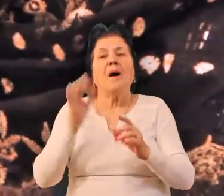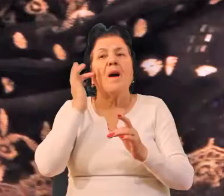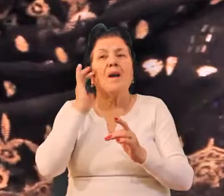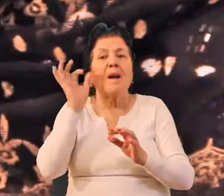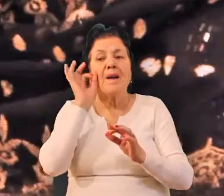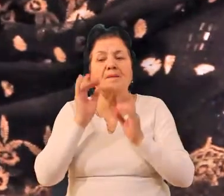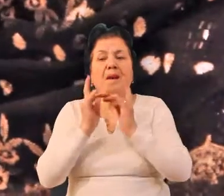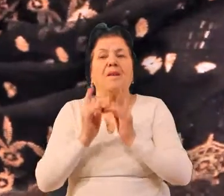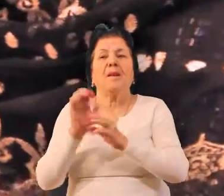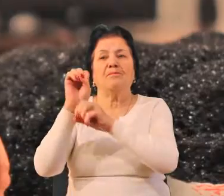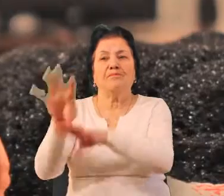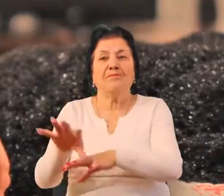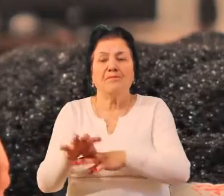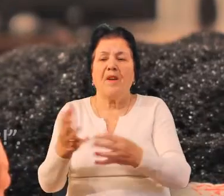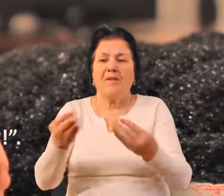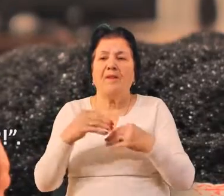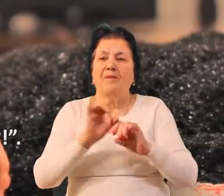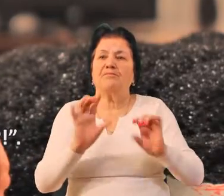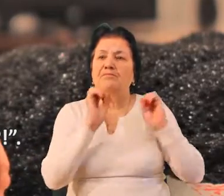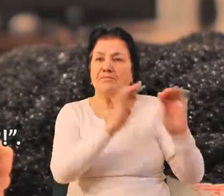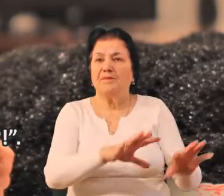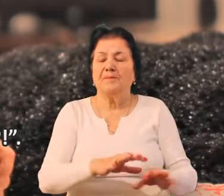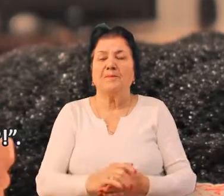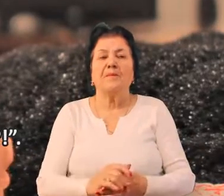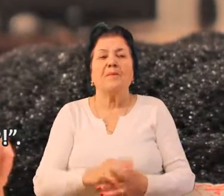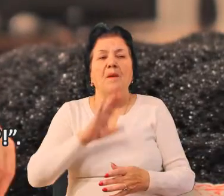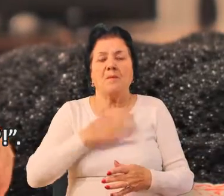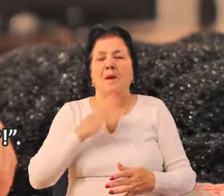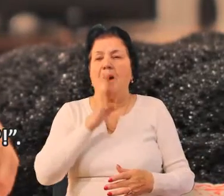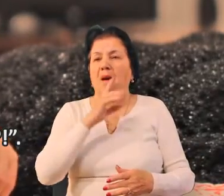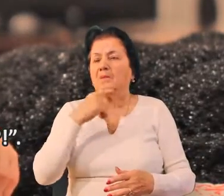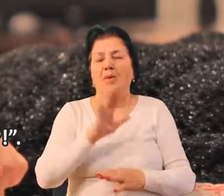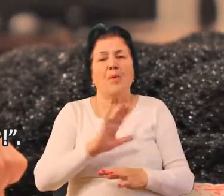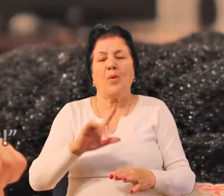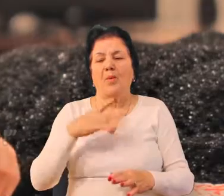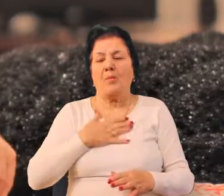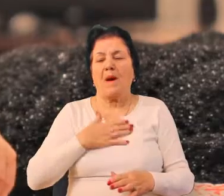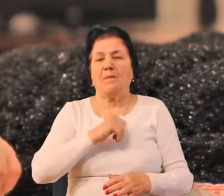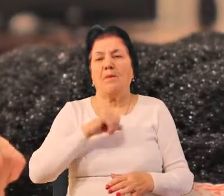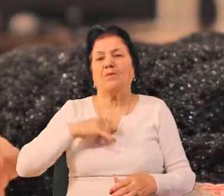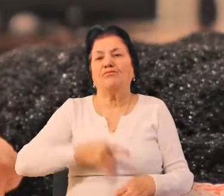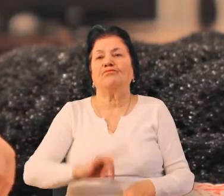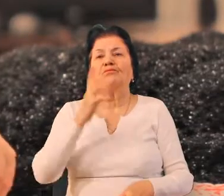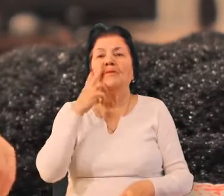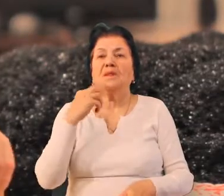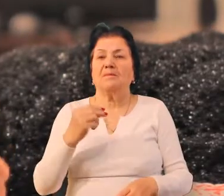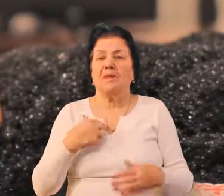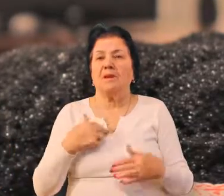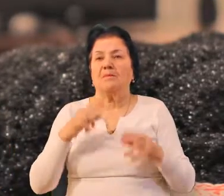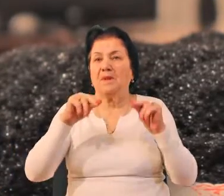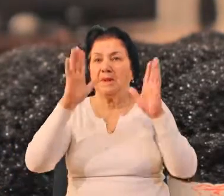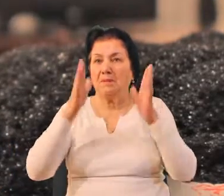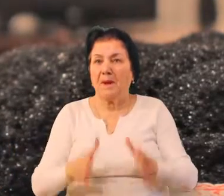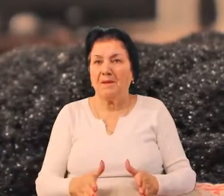gəlmə şikəst olub da görmür. Bəlkə onu xəstəxanada qoyasan, verin bizə. Mənim anam deyib ki, yox, o mənim qismətimdir.